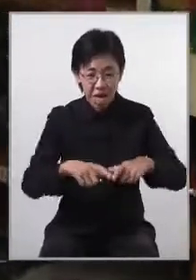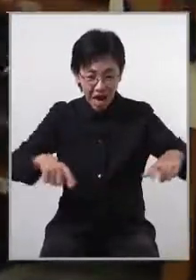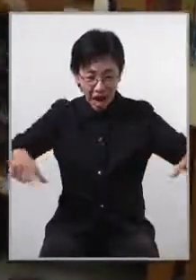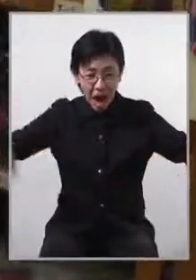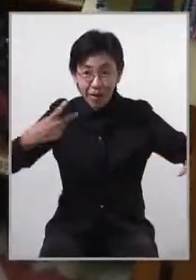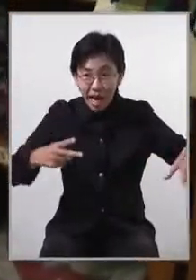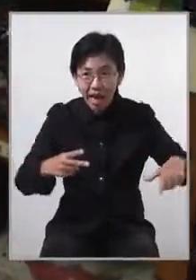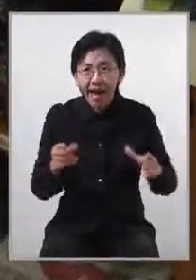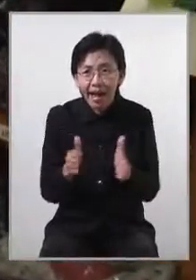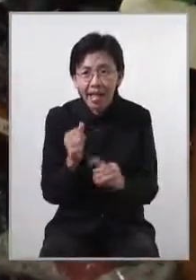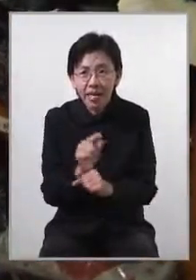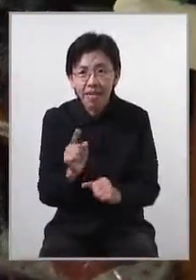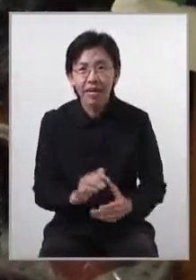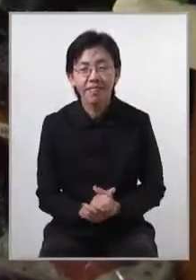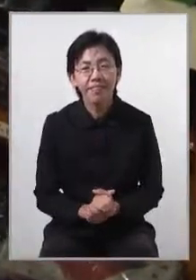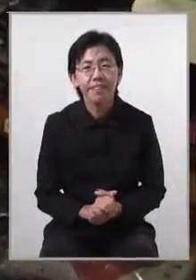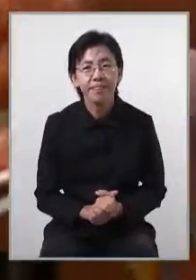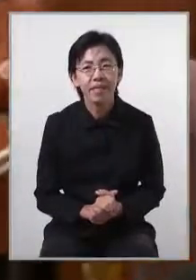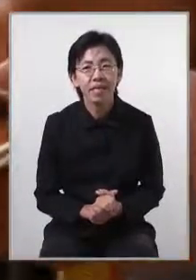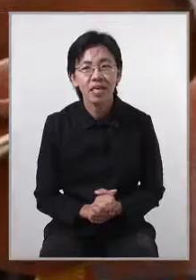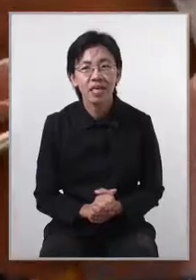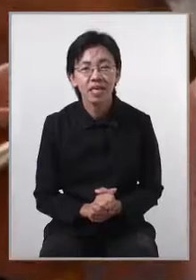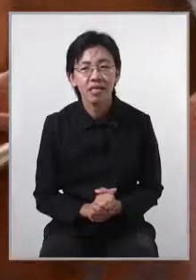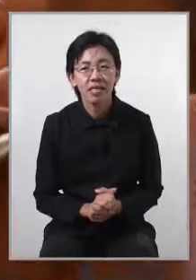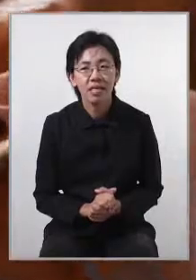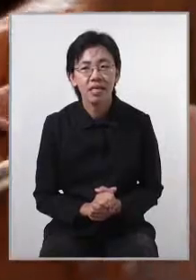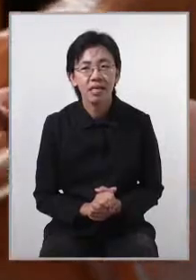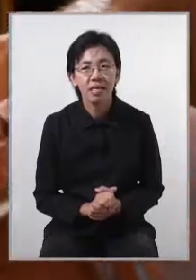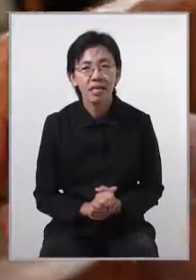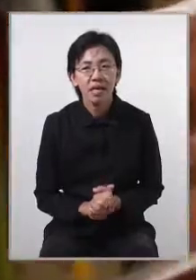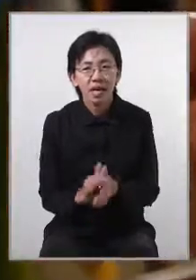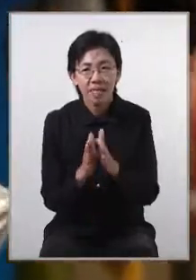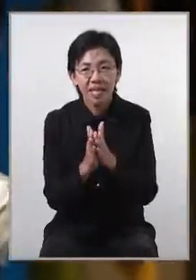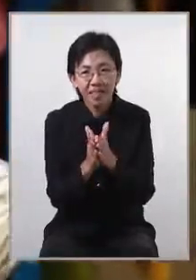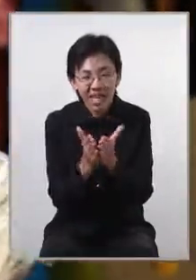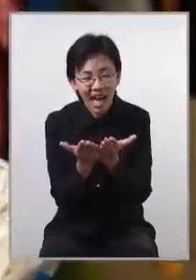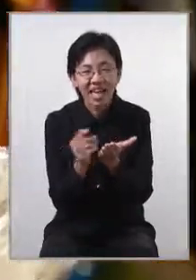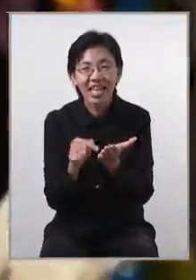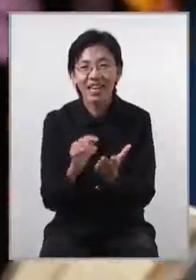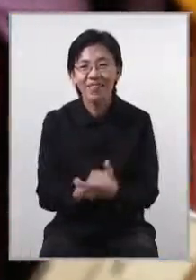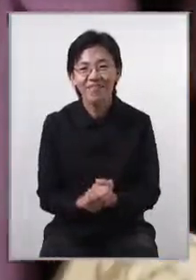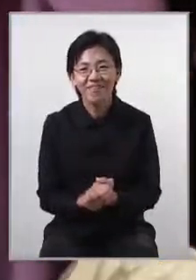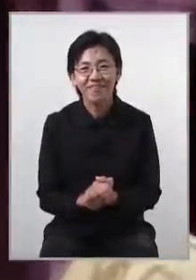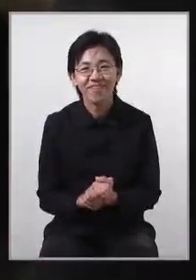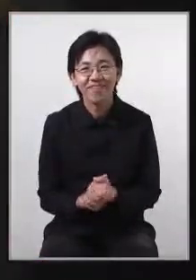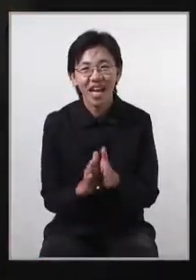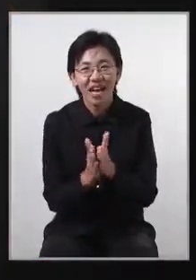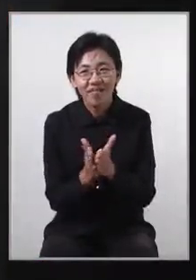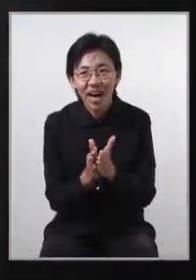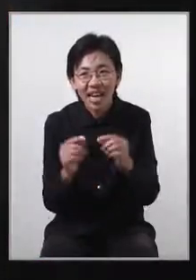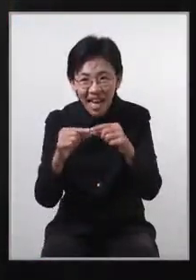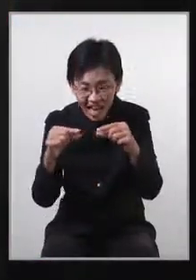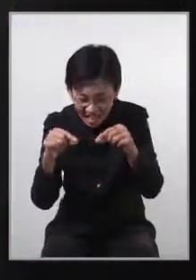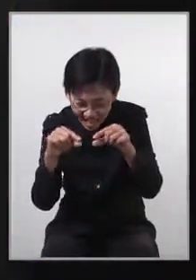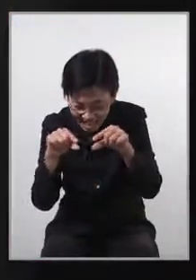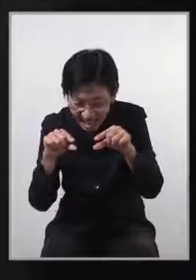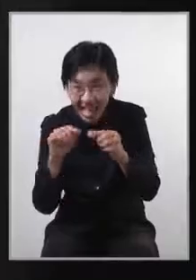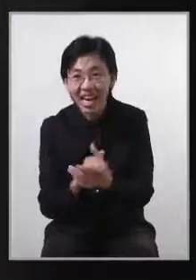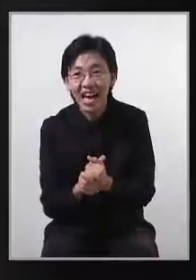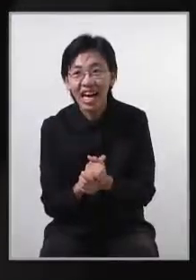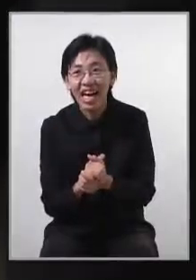าจารย์ดูเรามาทำการเนี่ยฮะ ครับคุณผู้ชมครับอันนี้เป็นผ้าผืนเล็กๆนะบ